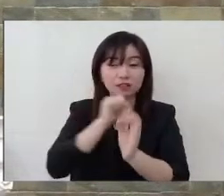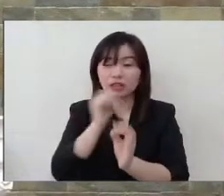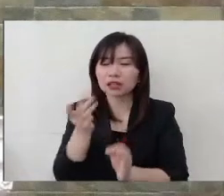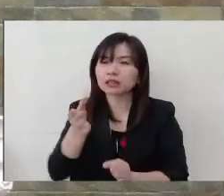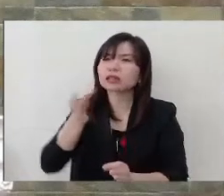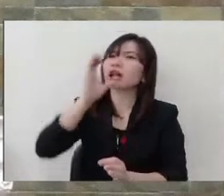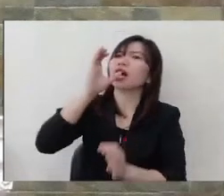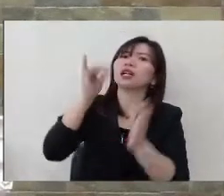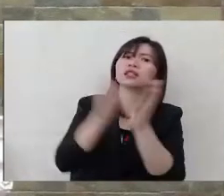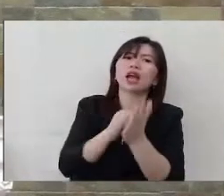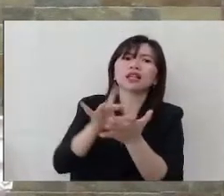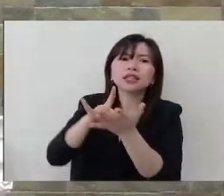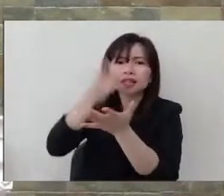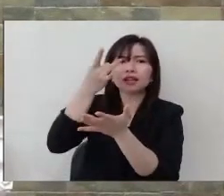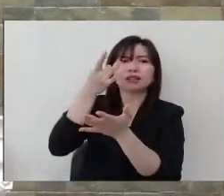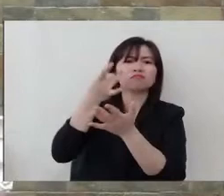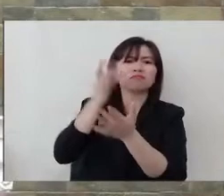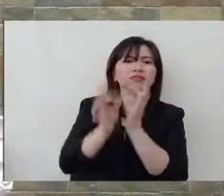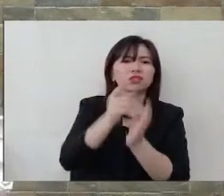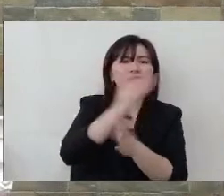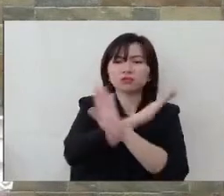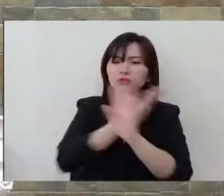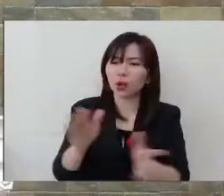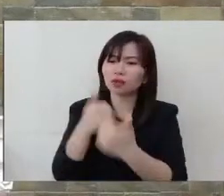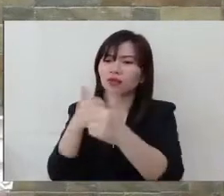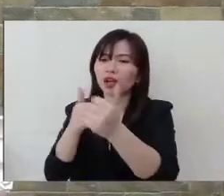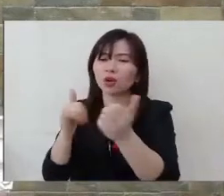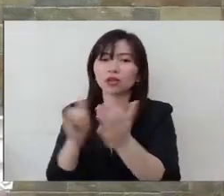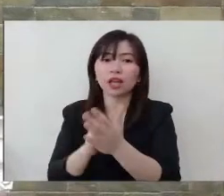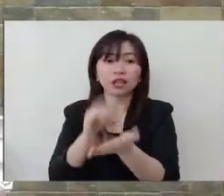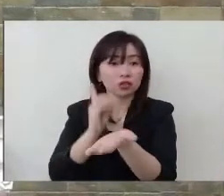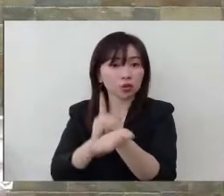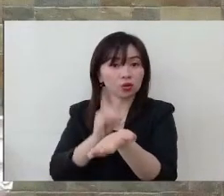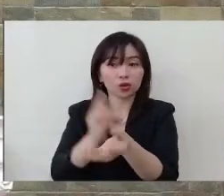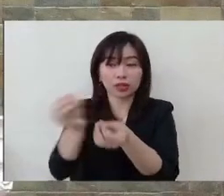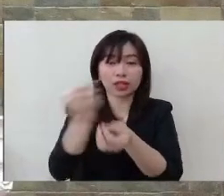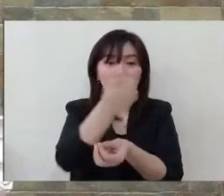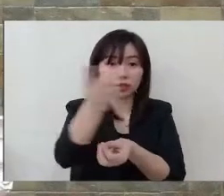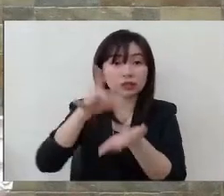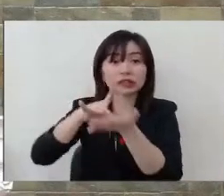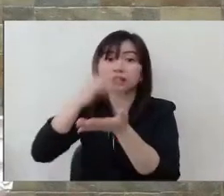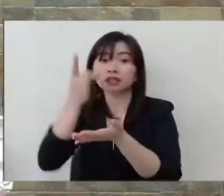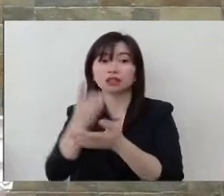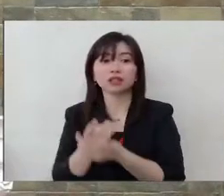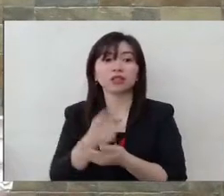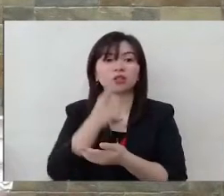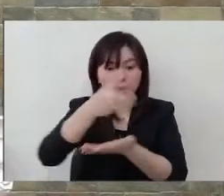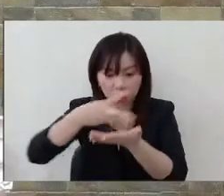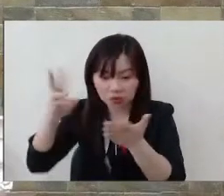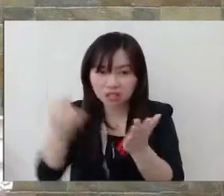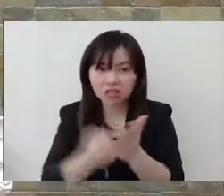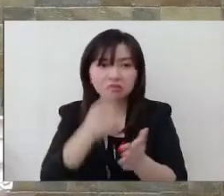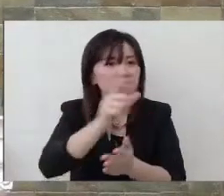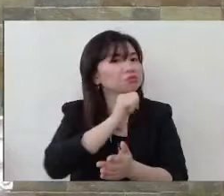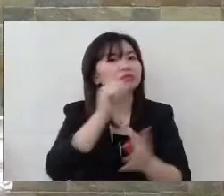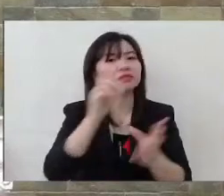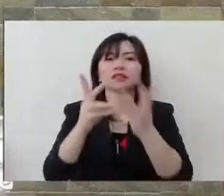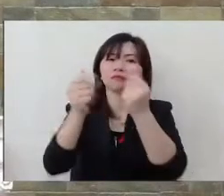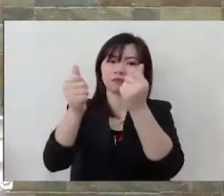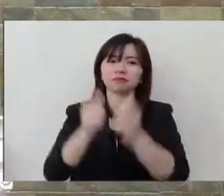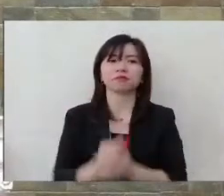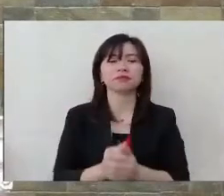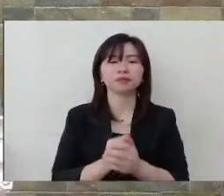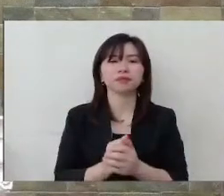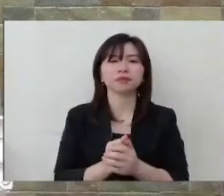yung doktor or yung nurse na nag-prescribe sa'yo ng gamot, sasayangin mo yung gamot, hindi ka gagaling, medically